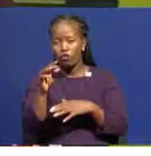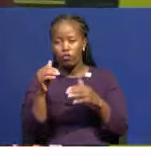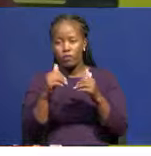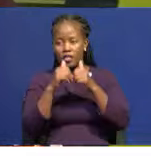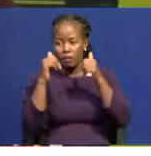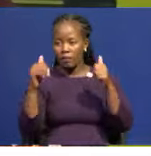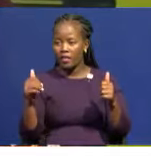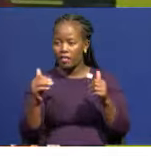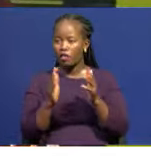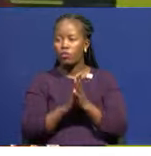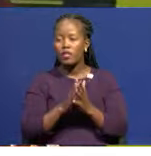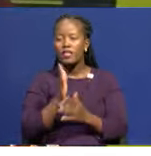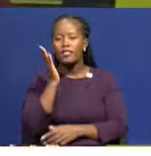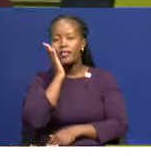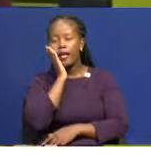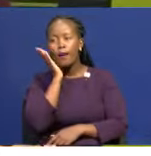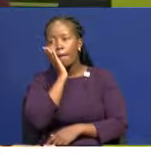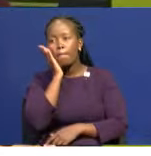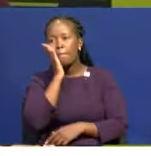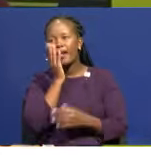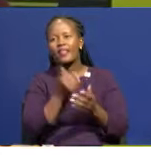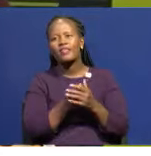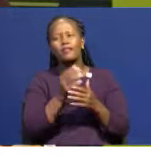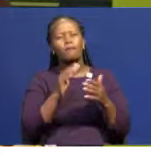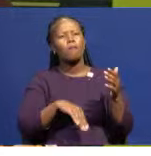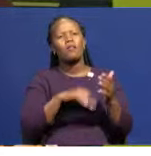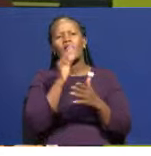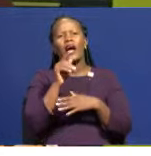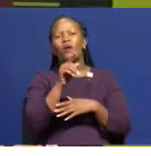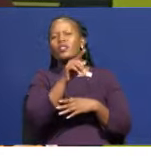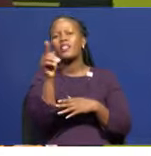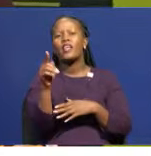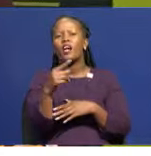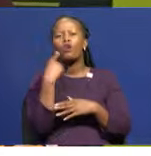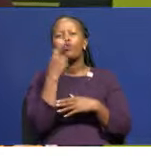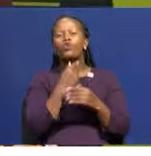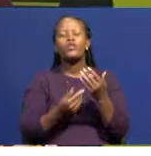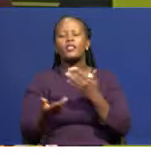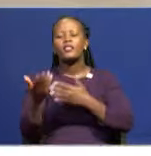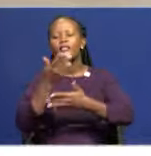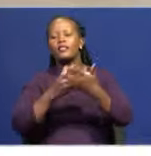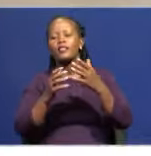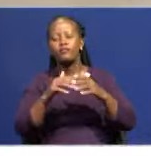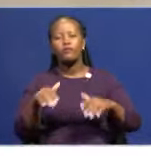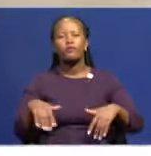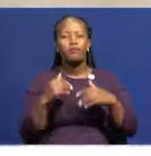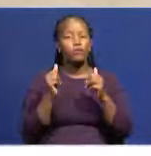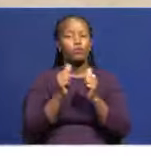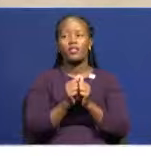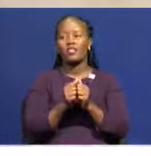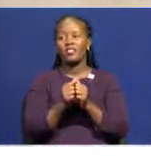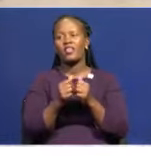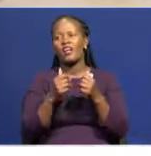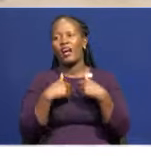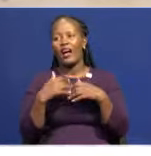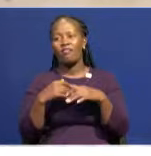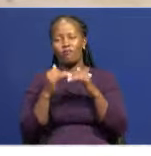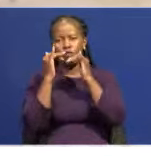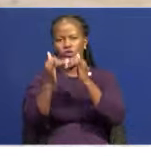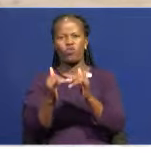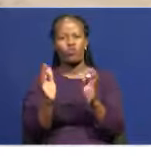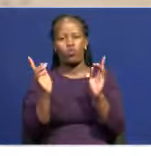yake. Pale nje ni nani huyu ambaye atakaa na yeye? Na hatakiwi kuwa ni stranger. Si mtu ambaye